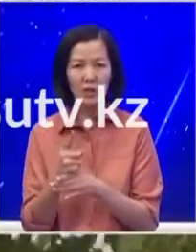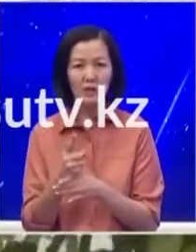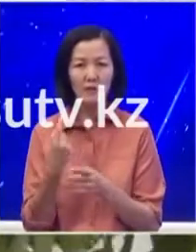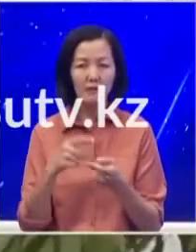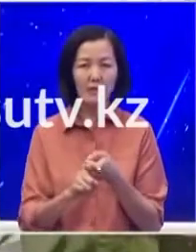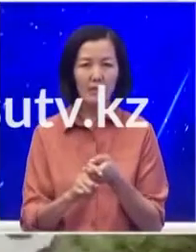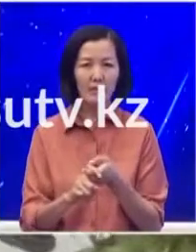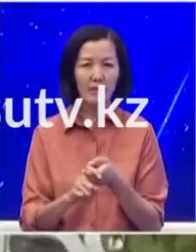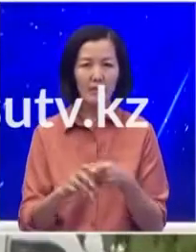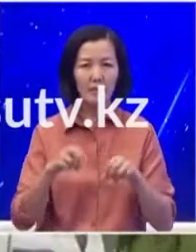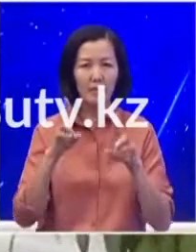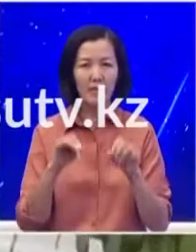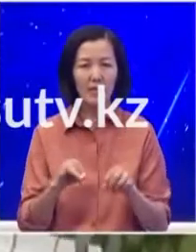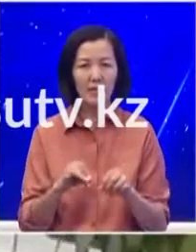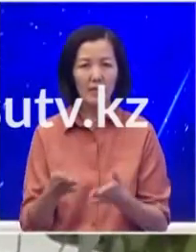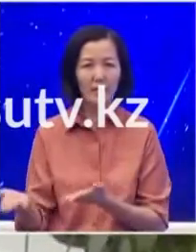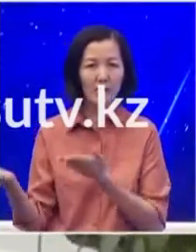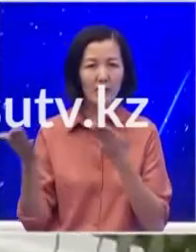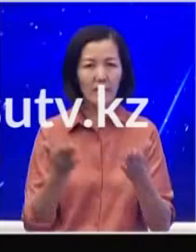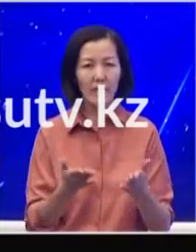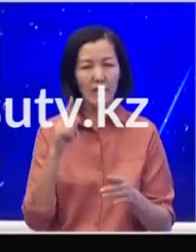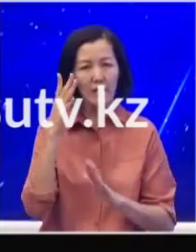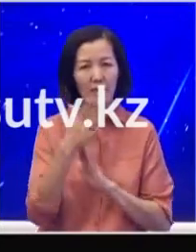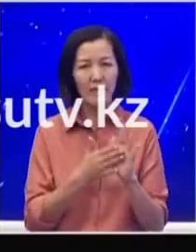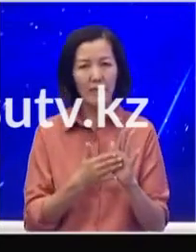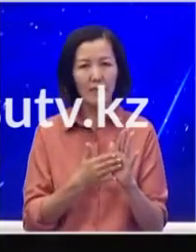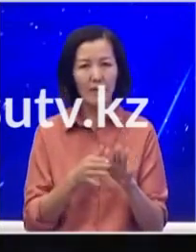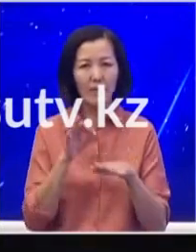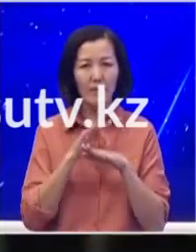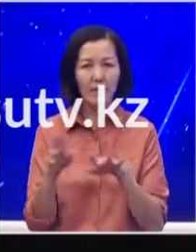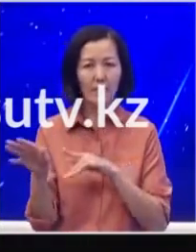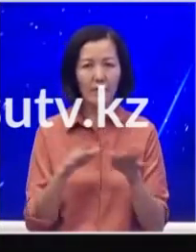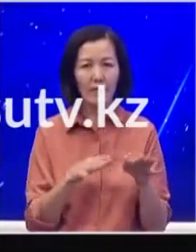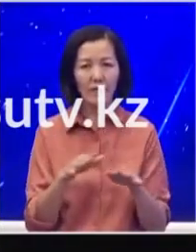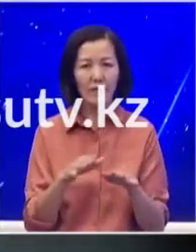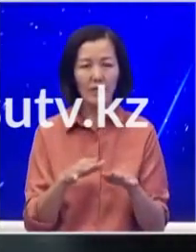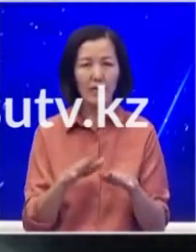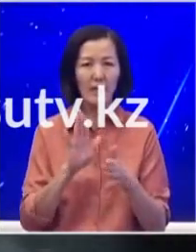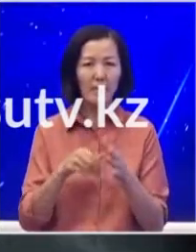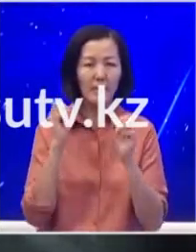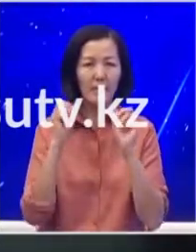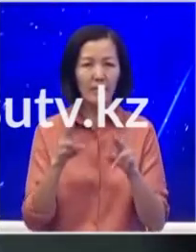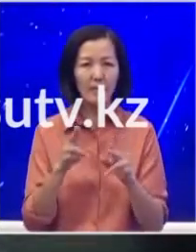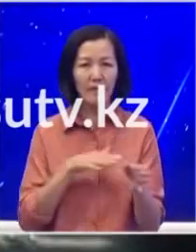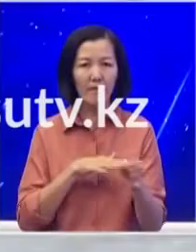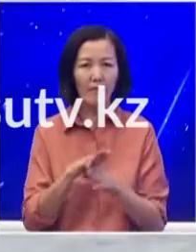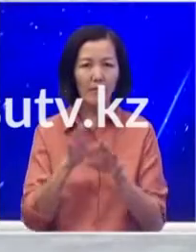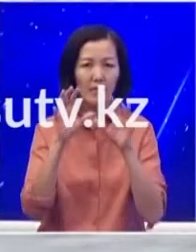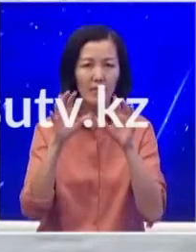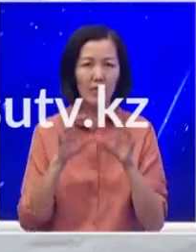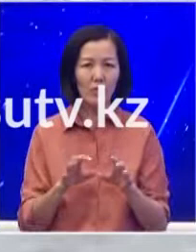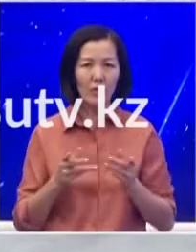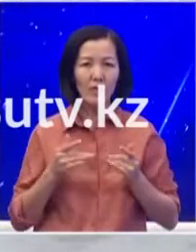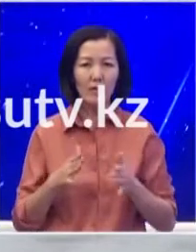ограничения. В этой связи специалисты призывают граждан с пониманием отнестись к проводимым мероприятиям, соблюдать меры безопасности и выполнять